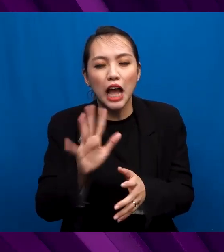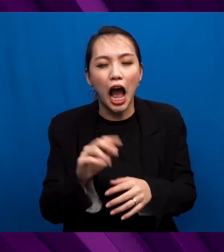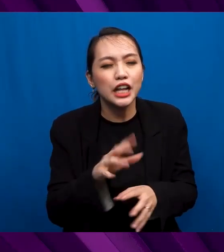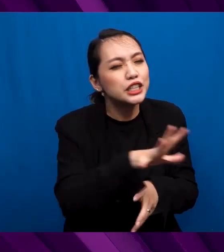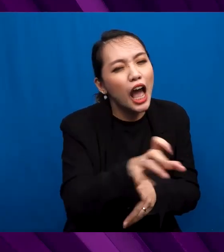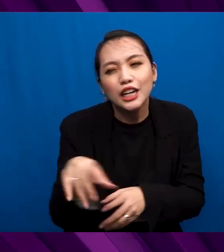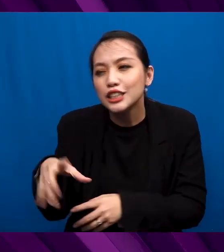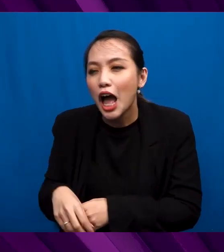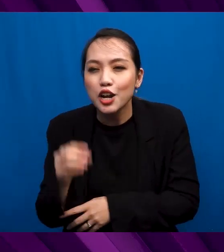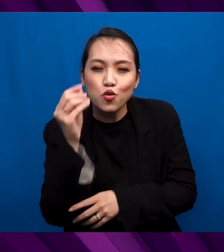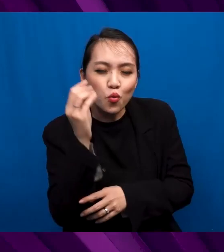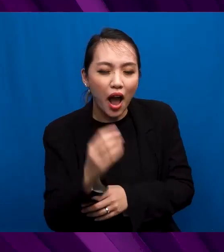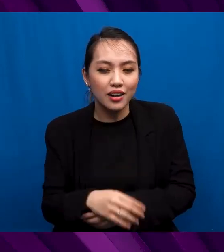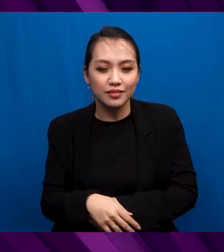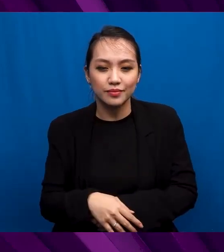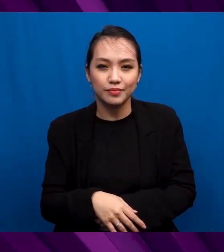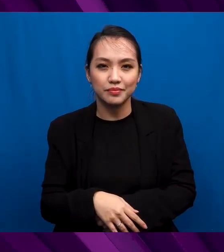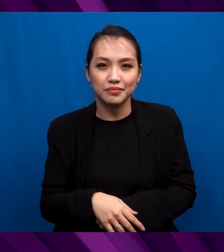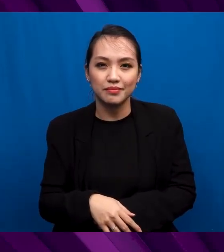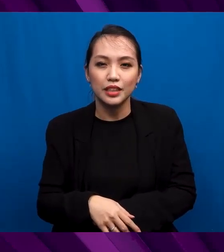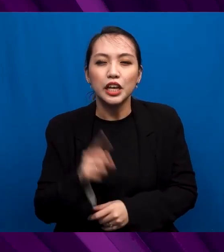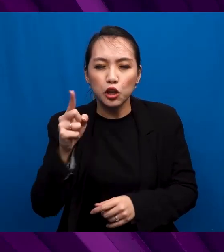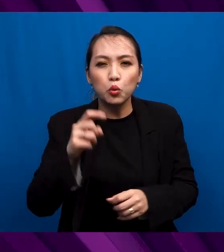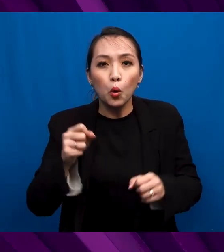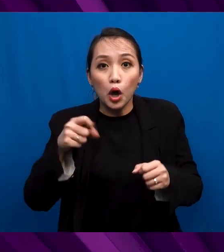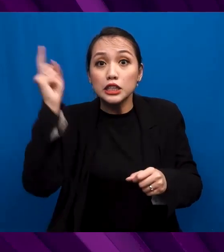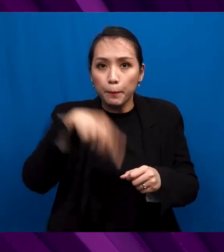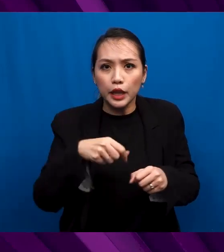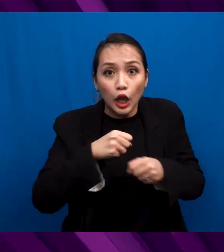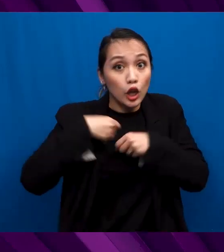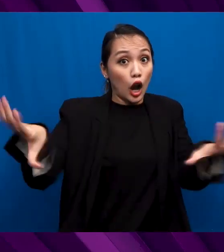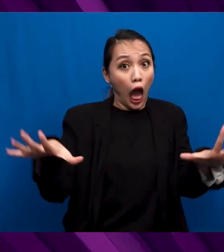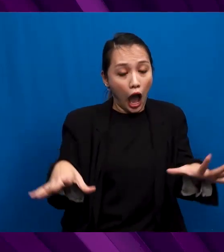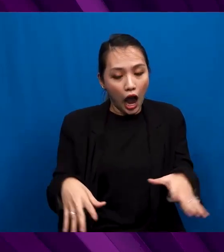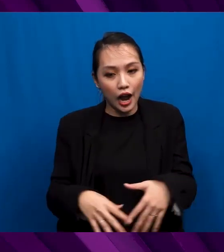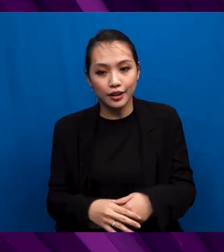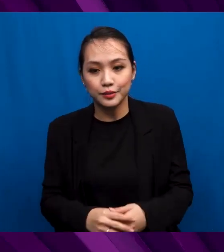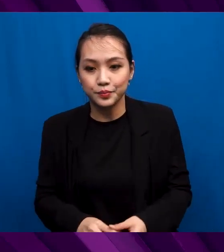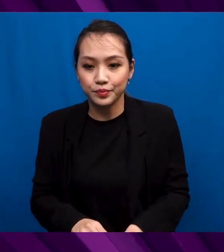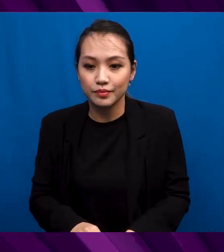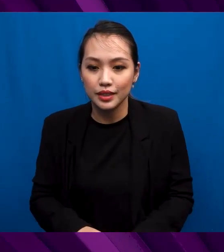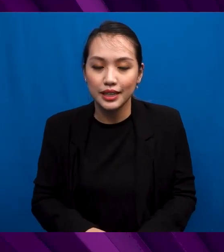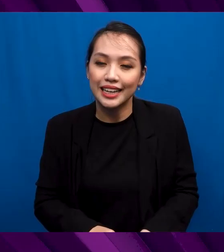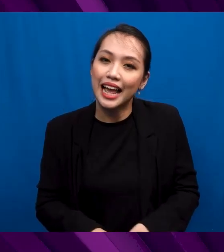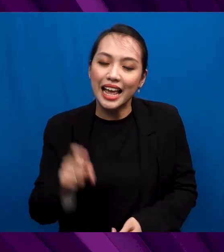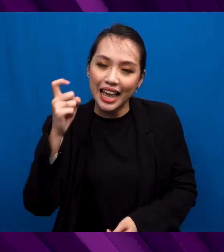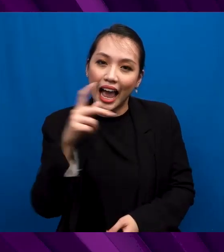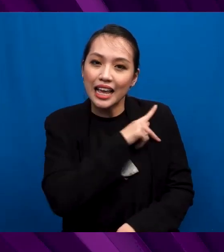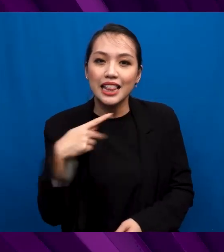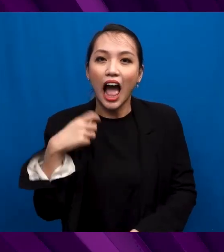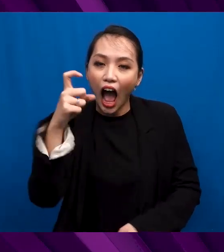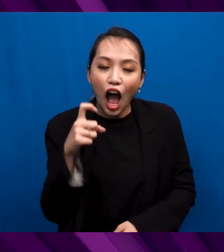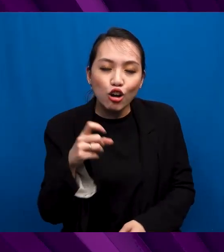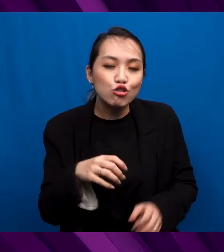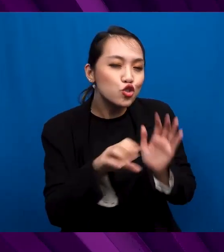Anda minta satu berkat Musa untuk 12 suku Israel ini, satu ini kita bisa contoh dan adopsi. Minta